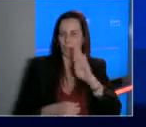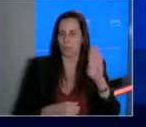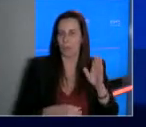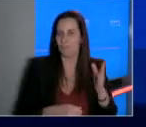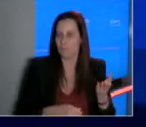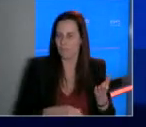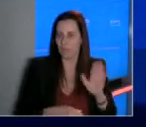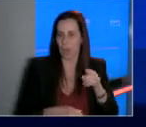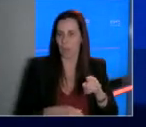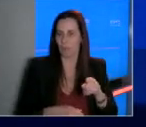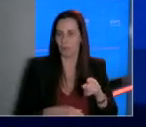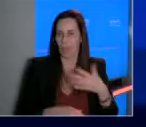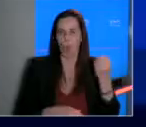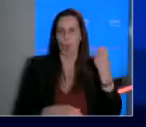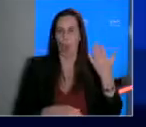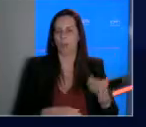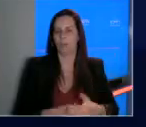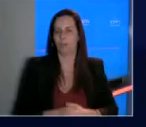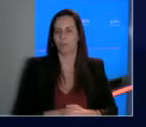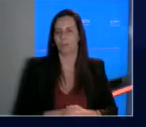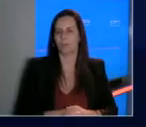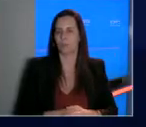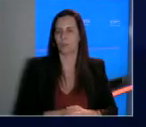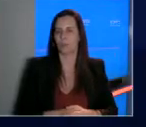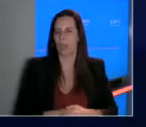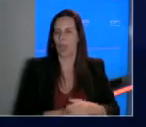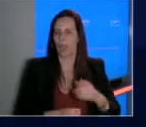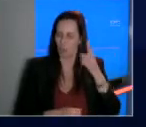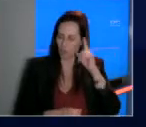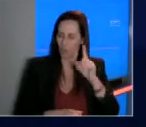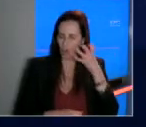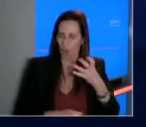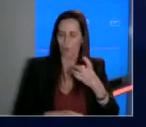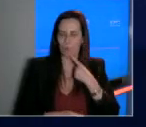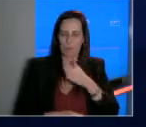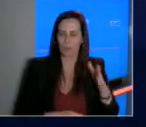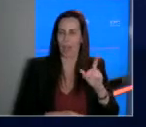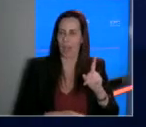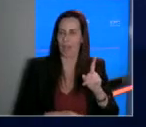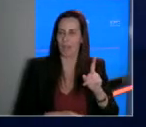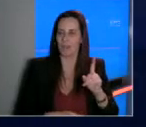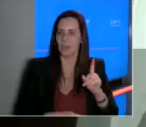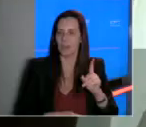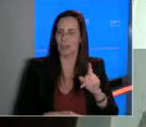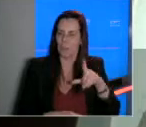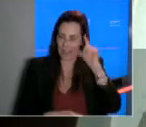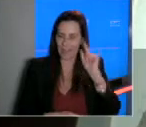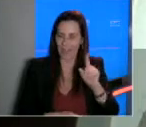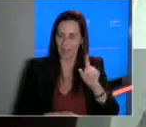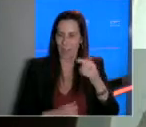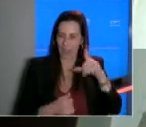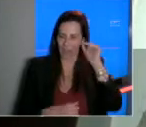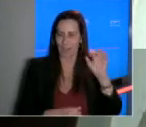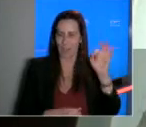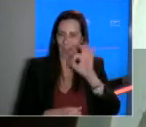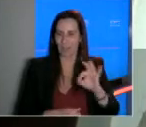מנתניהו, והוא גם יהיה חסר כוח. אני יודעת שזה לא פופולרי לדבר על זה בשמאל, אבל מחוץ לבועה בתל אביב, שהיא עכשיו